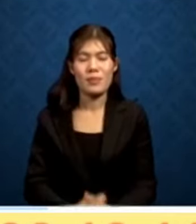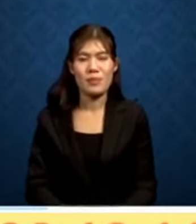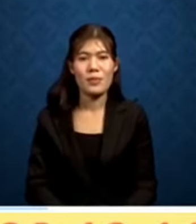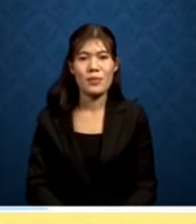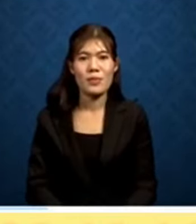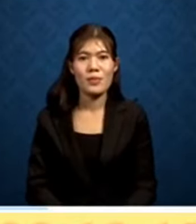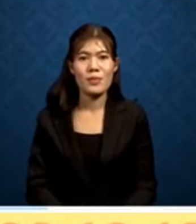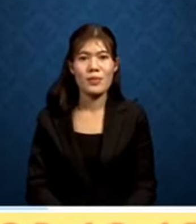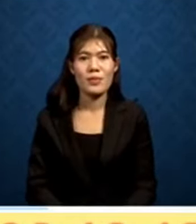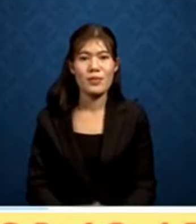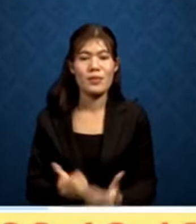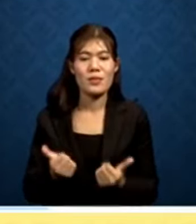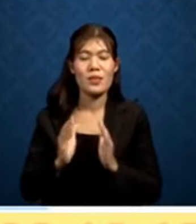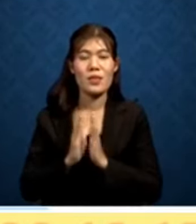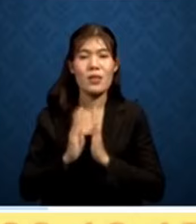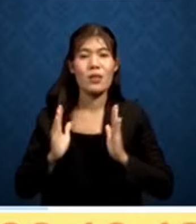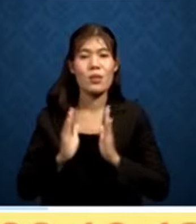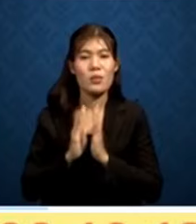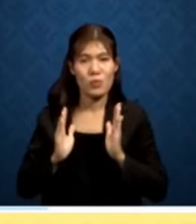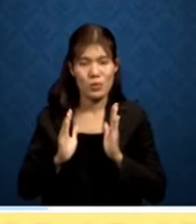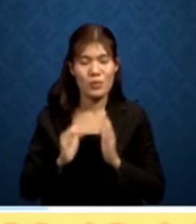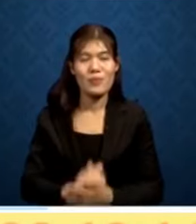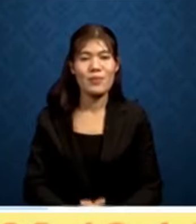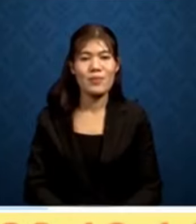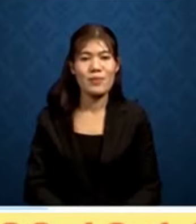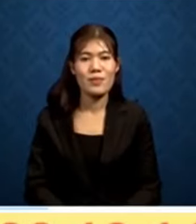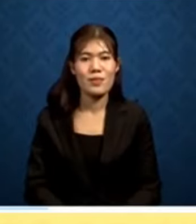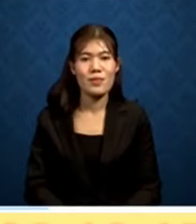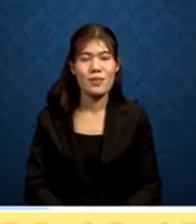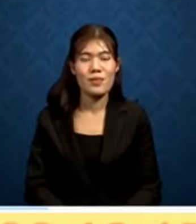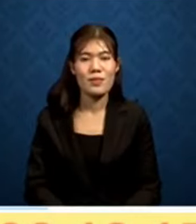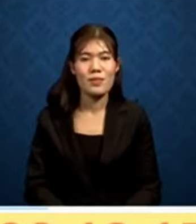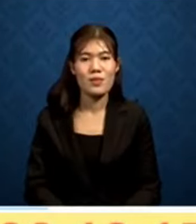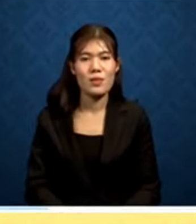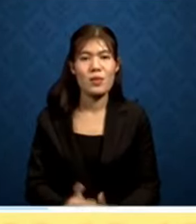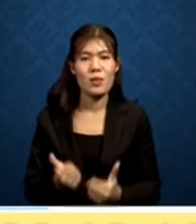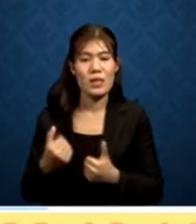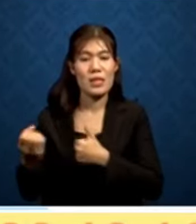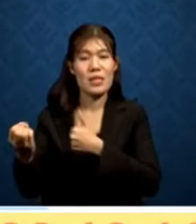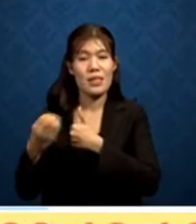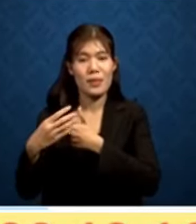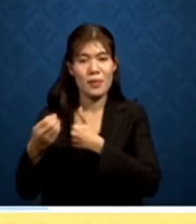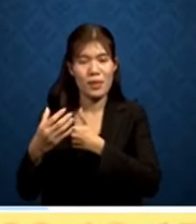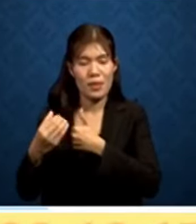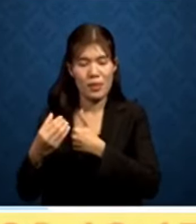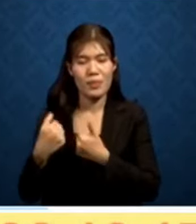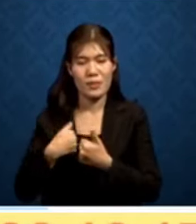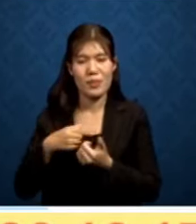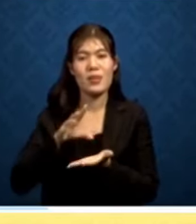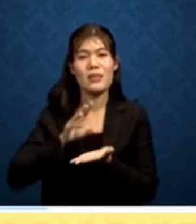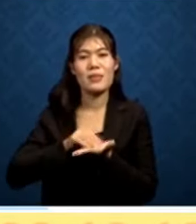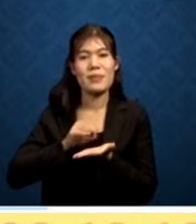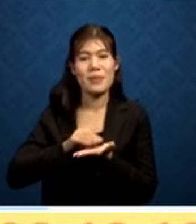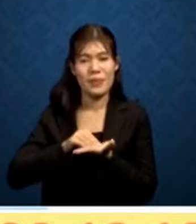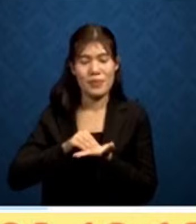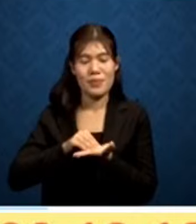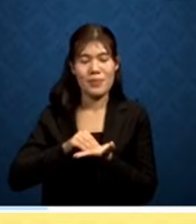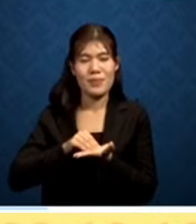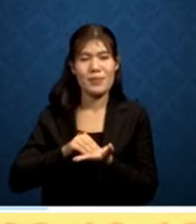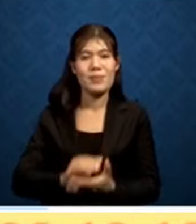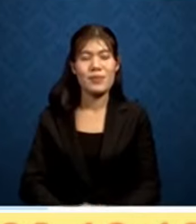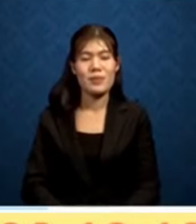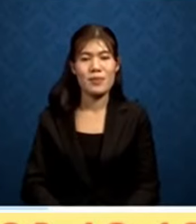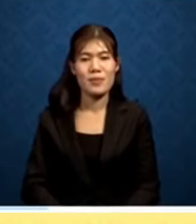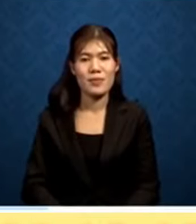ก็ต้องขอขบคุณท่านเปอยสูง นี้ฉักจะได้นำเอาค้อเสนอแนะต่ๆทำแนะนำต่ๆ ใ